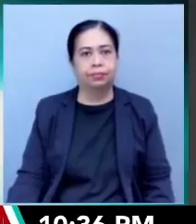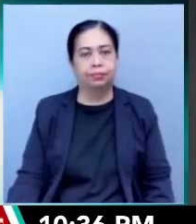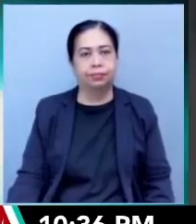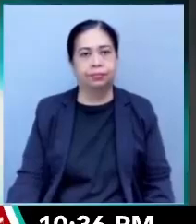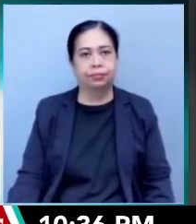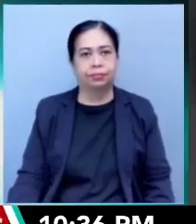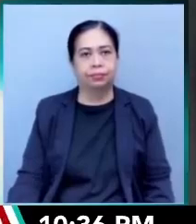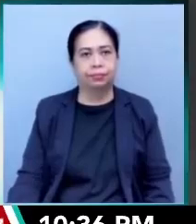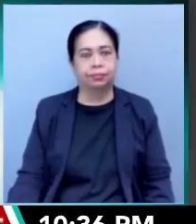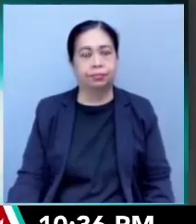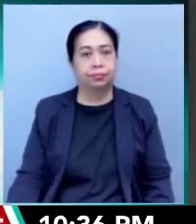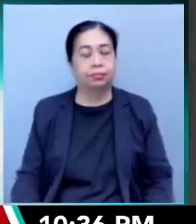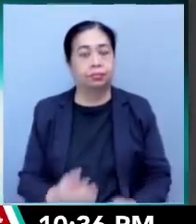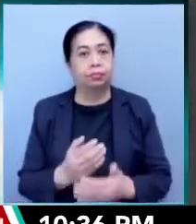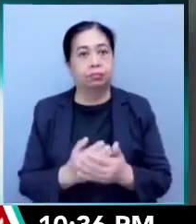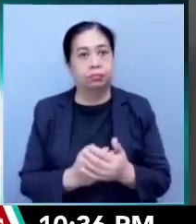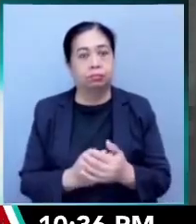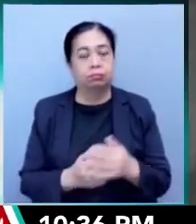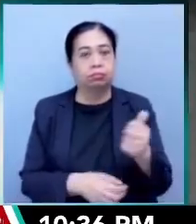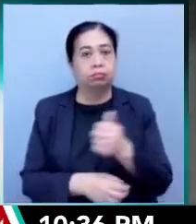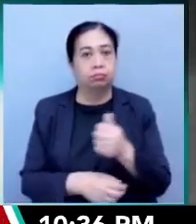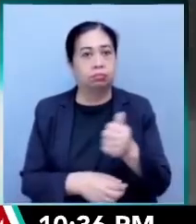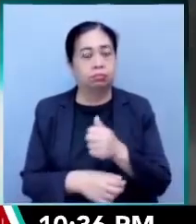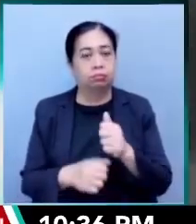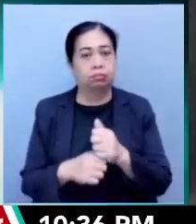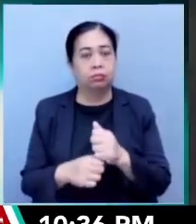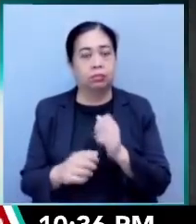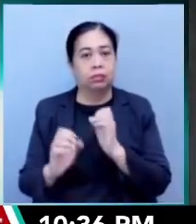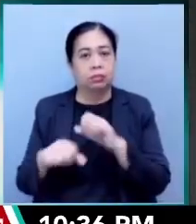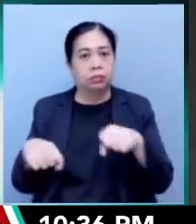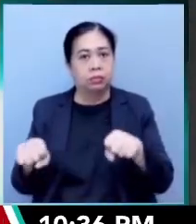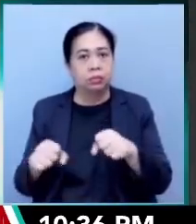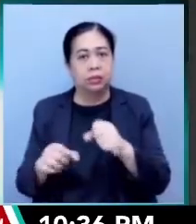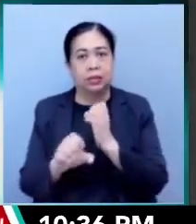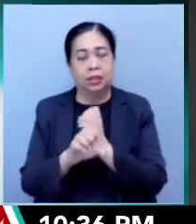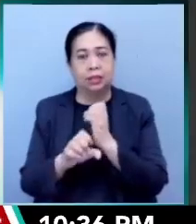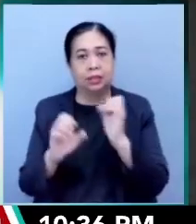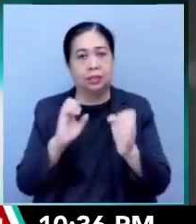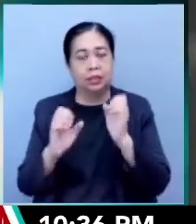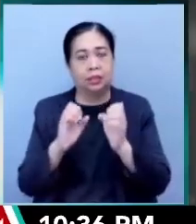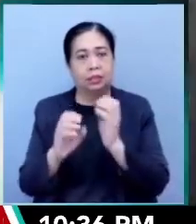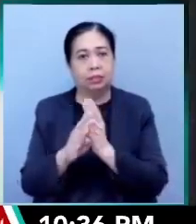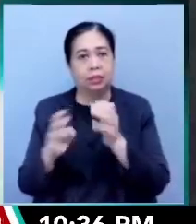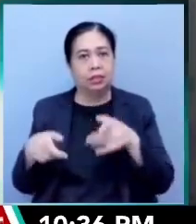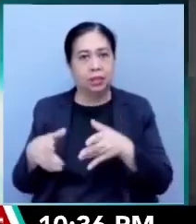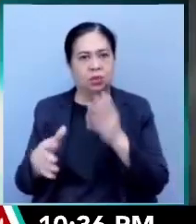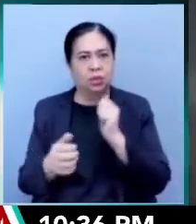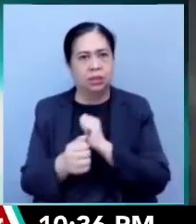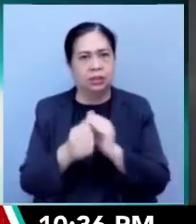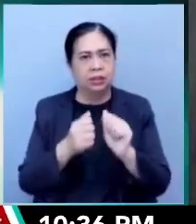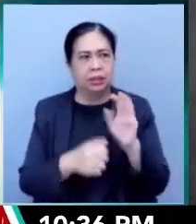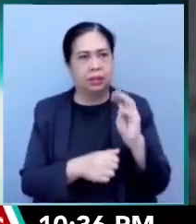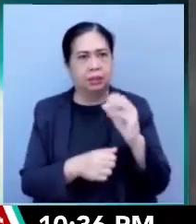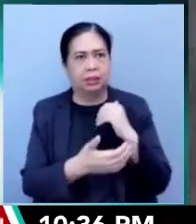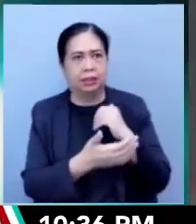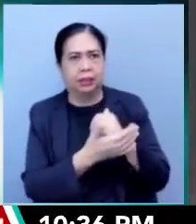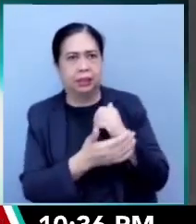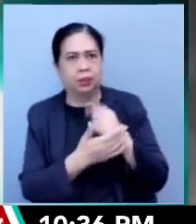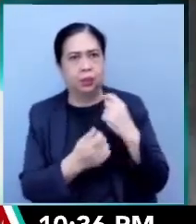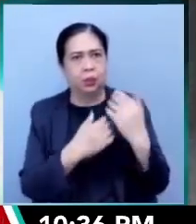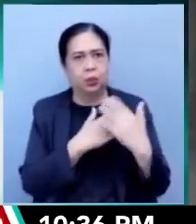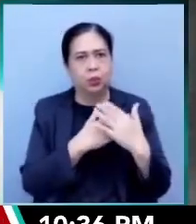Ilang motorsiklong dumaan sa EDSA bus lane kahit bawal nag-counterflow. Yan ay para matakasan ang mga MMDA na naninita sa ibang